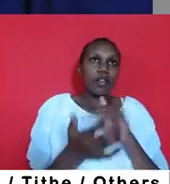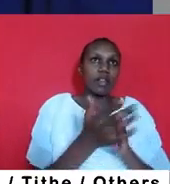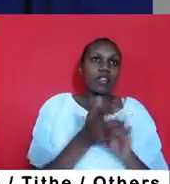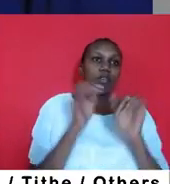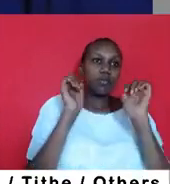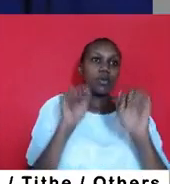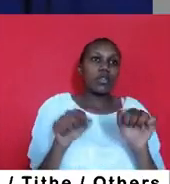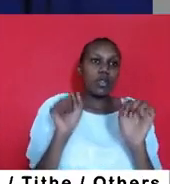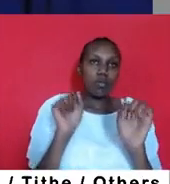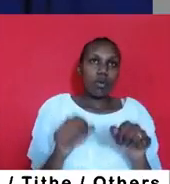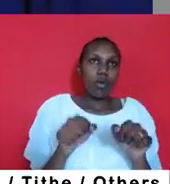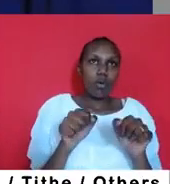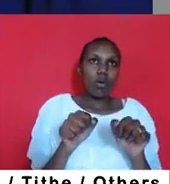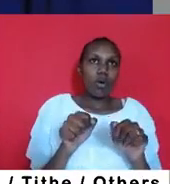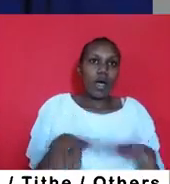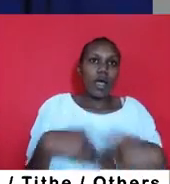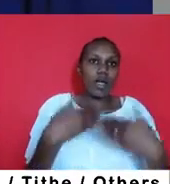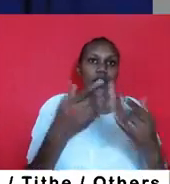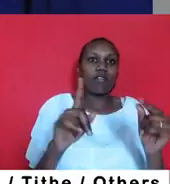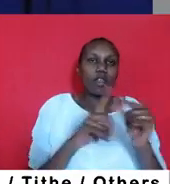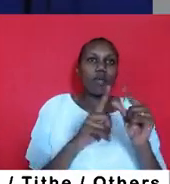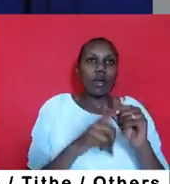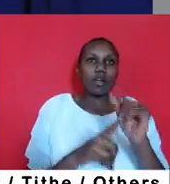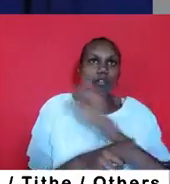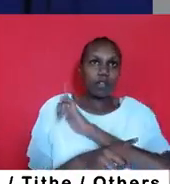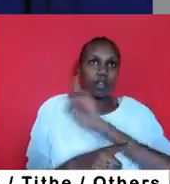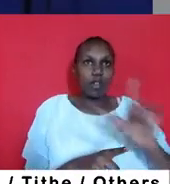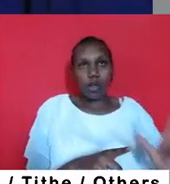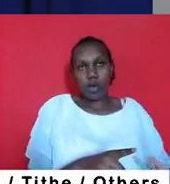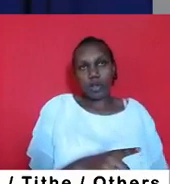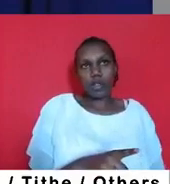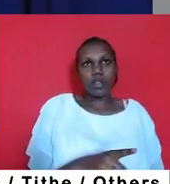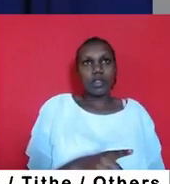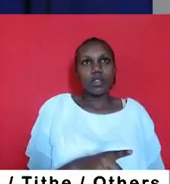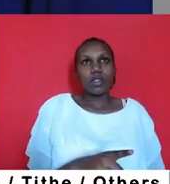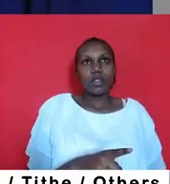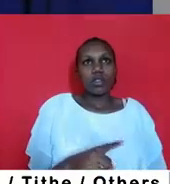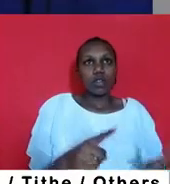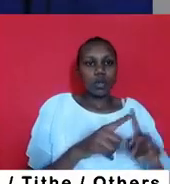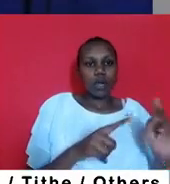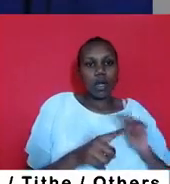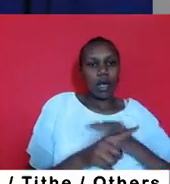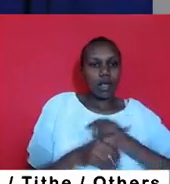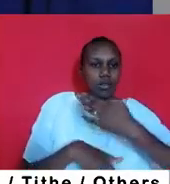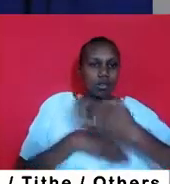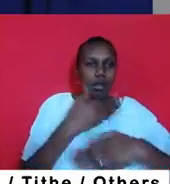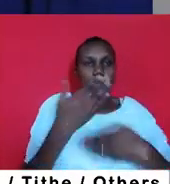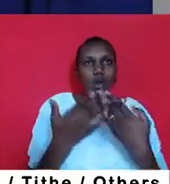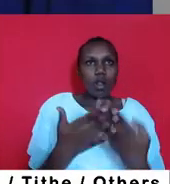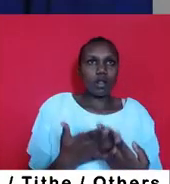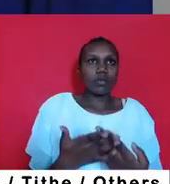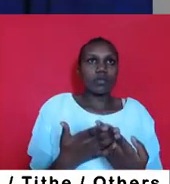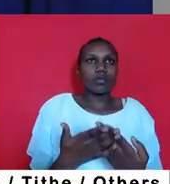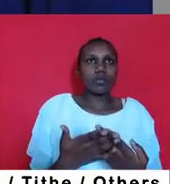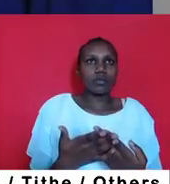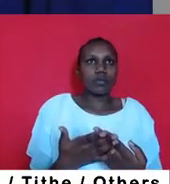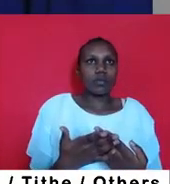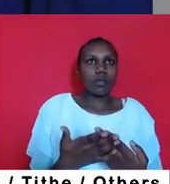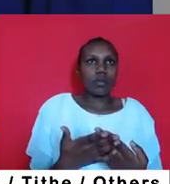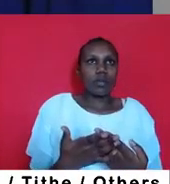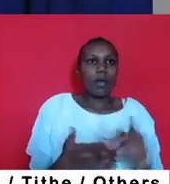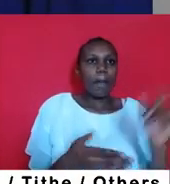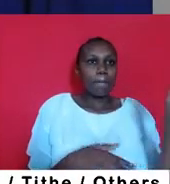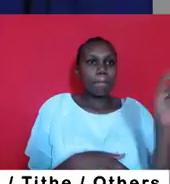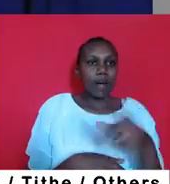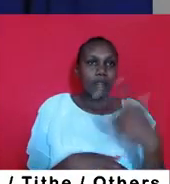niweze kuleta neno la Mungu kwetu sisi sote. Na mwezi